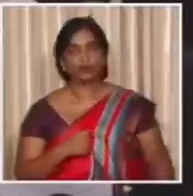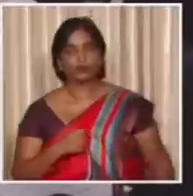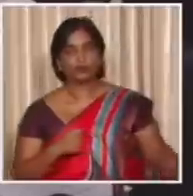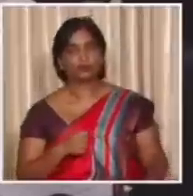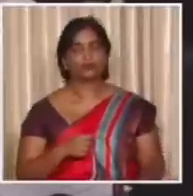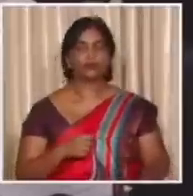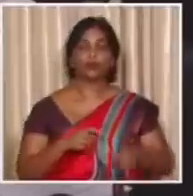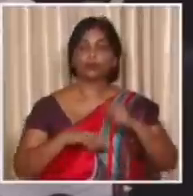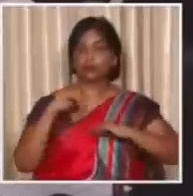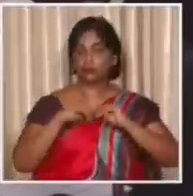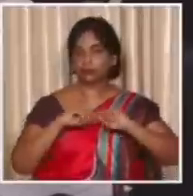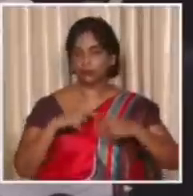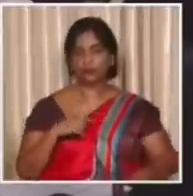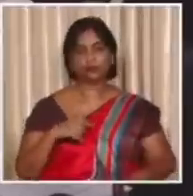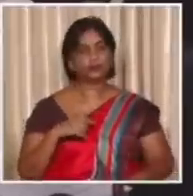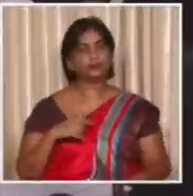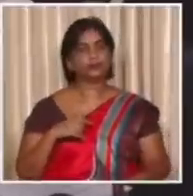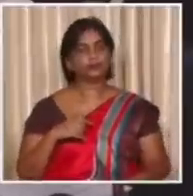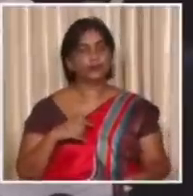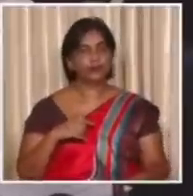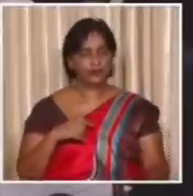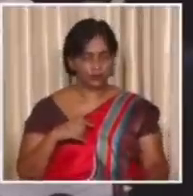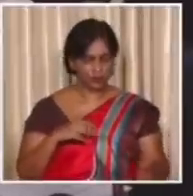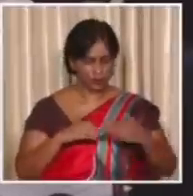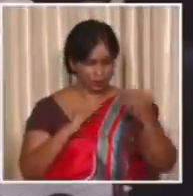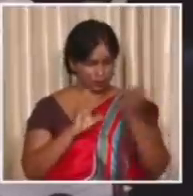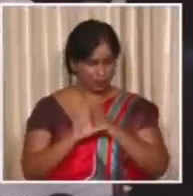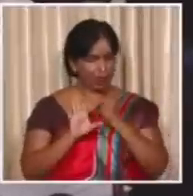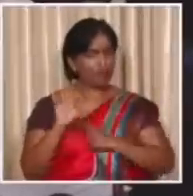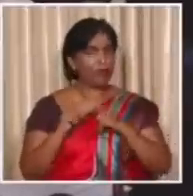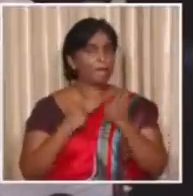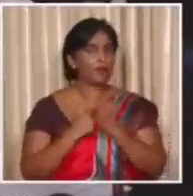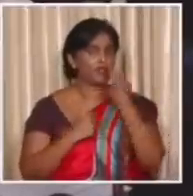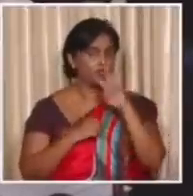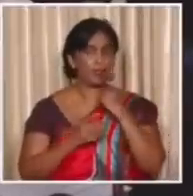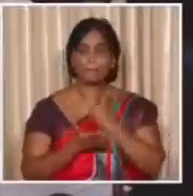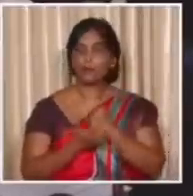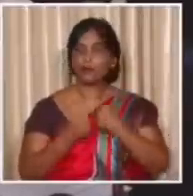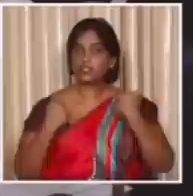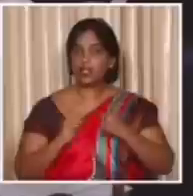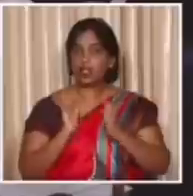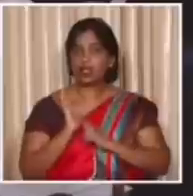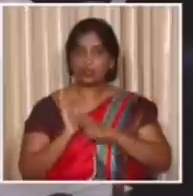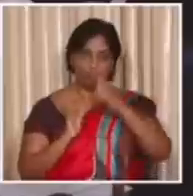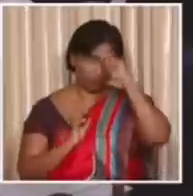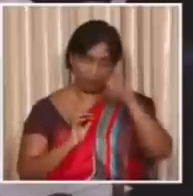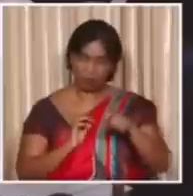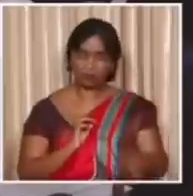ක්‍රියාවලිය පෞගිය අවුරුද්ද අප්‍රේල් මාසේ 12 වෙනිදා මහා බැංකුවේ අධිපති නන්දලාල් මහත්මයා